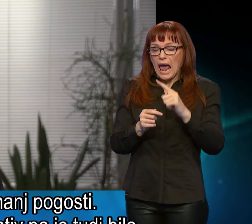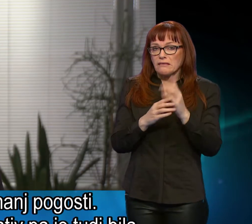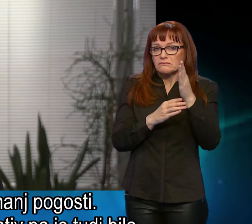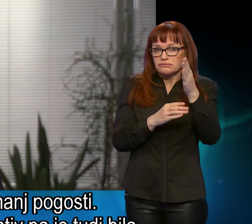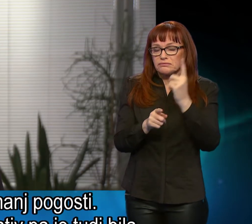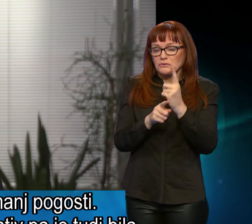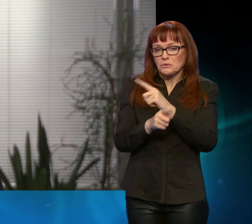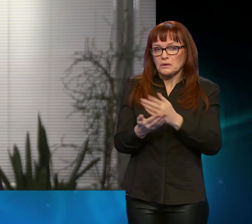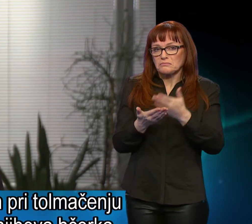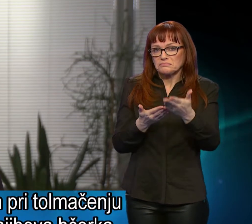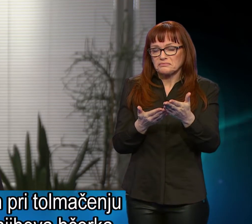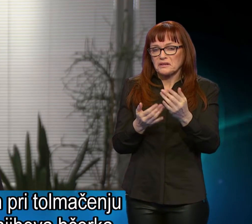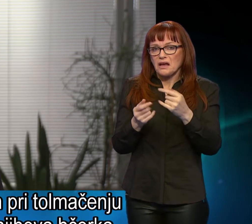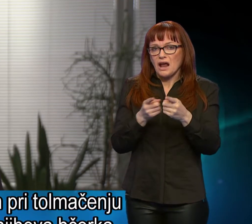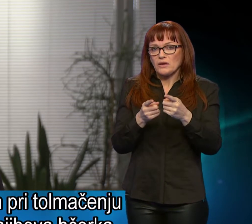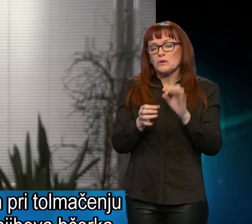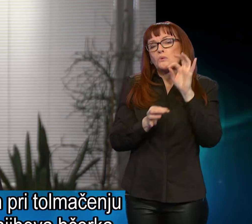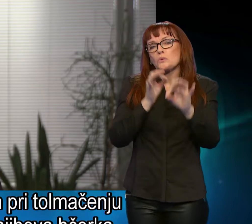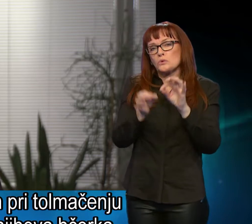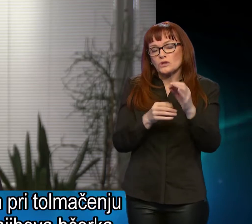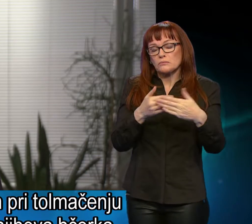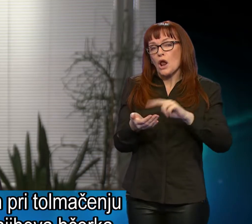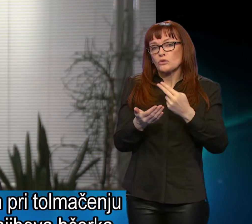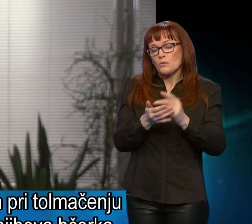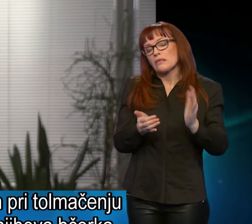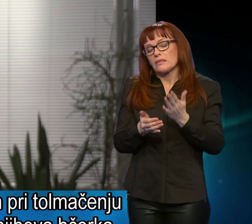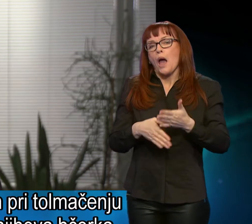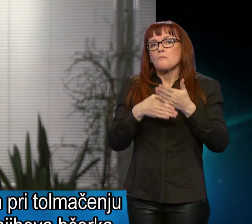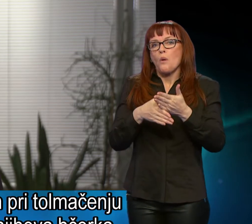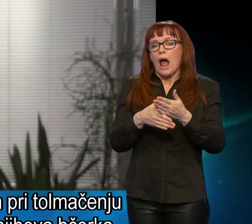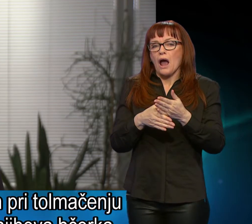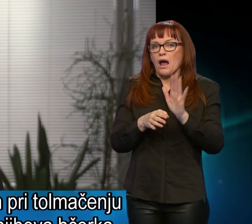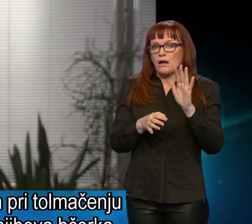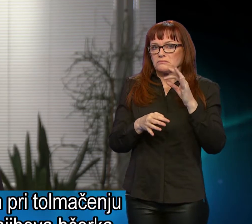alternativ pa je tudi bila, ne, da bi včasih pri tolmačenju pomagala